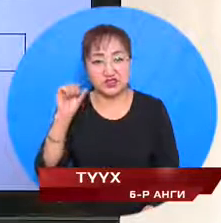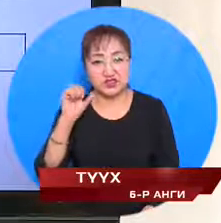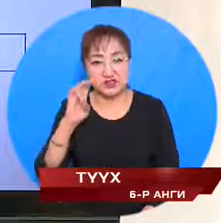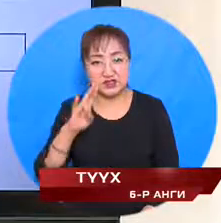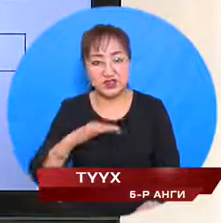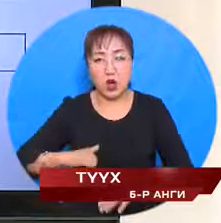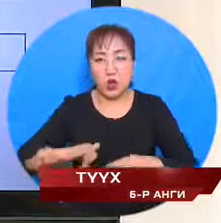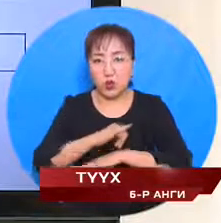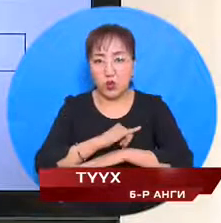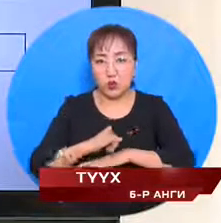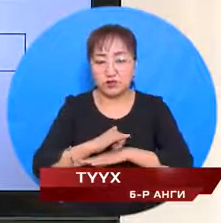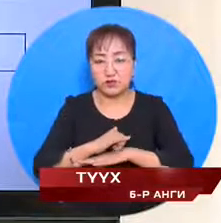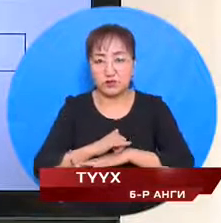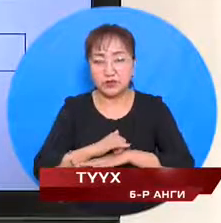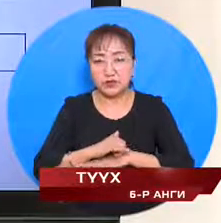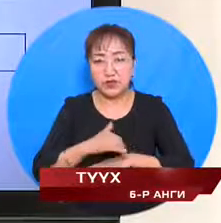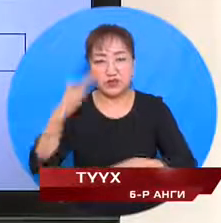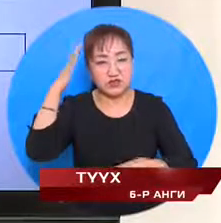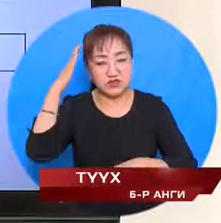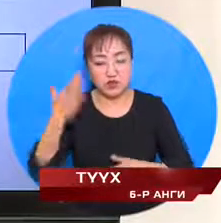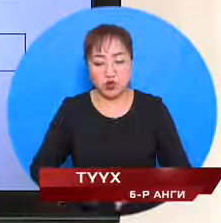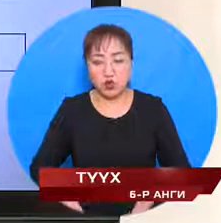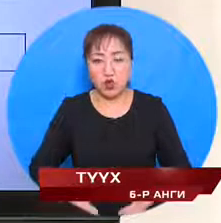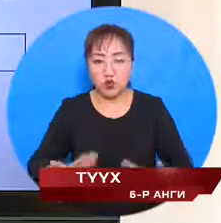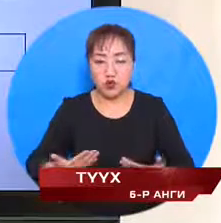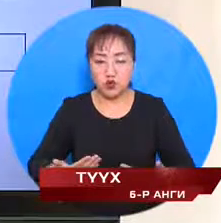цэгцэгцэг морин цэргийн хүчээр өөрийн улсаа хамгаалж байв гэв.